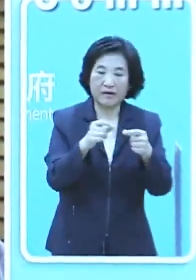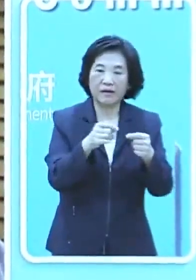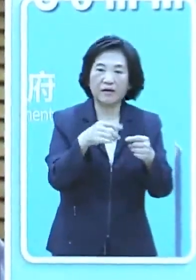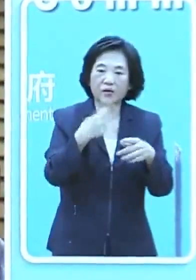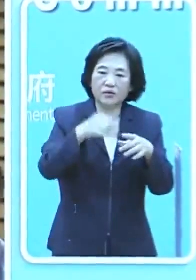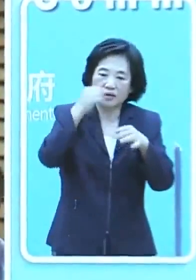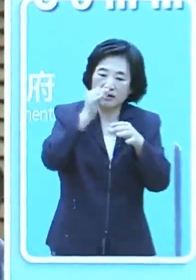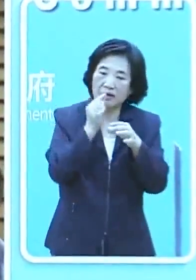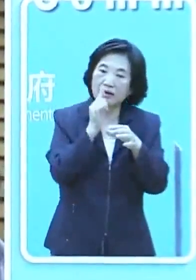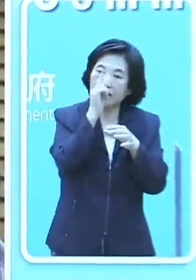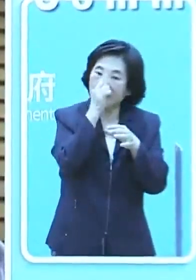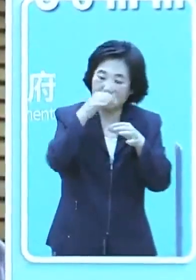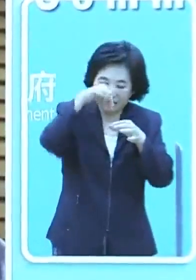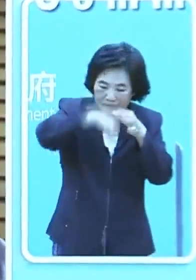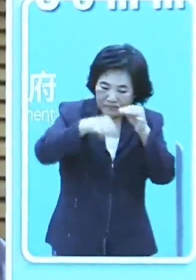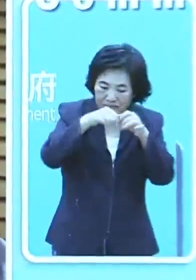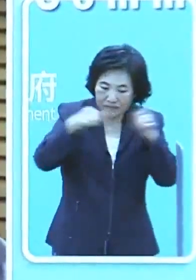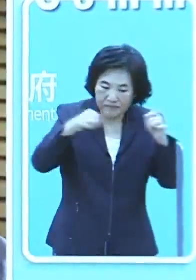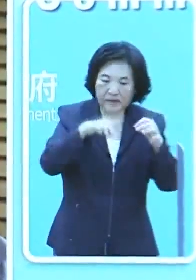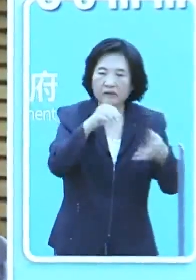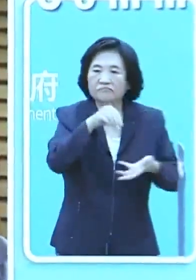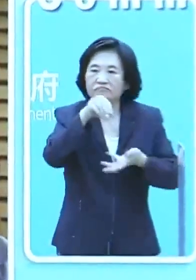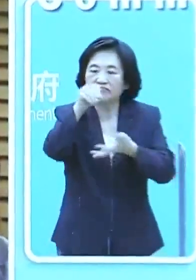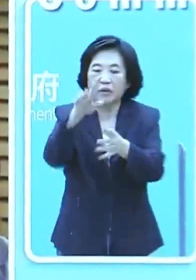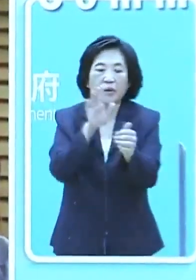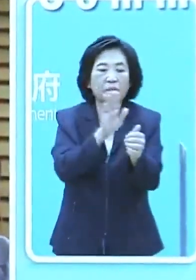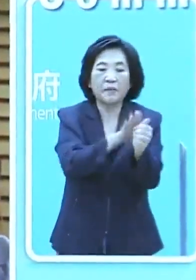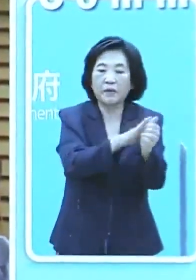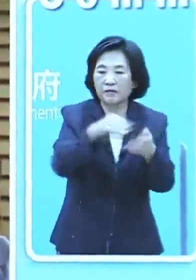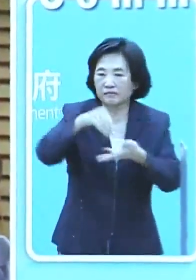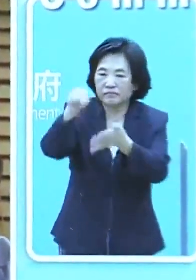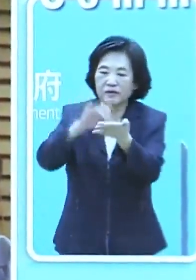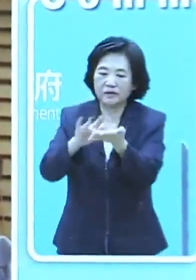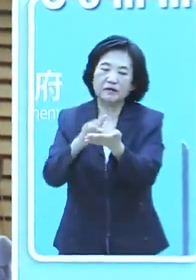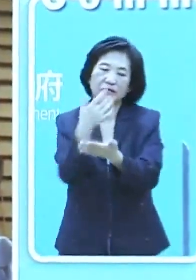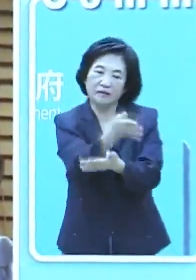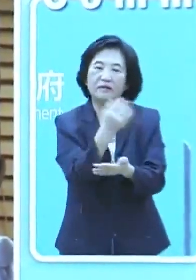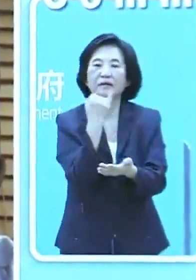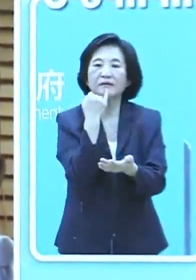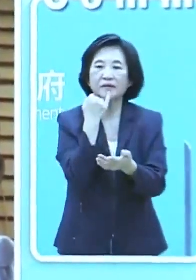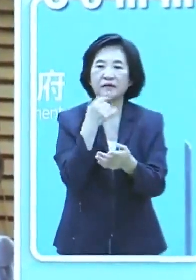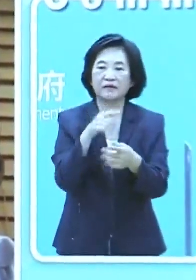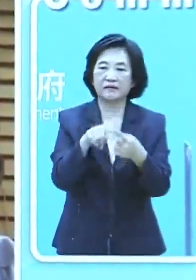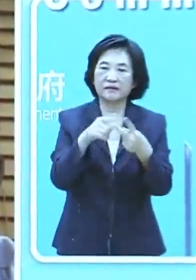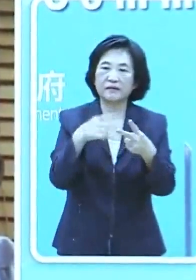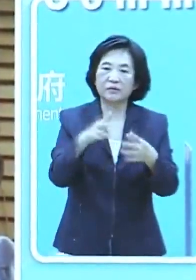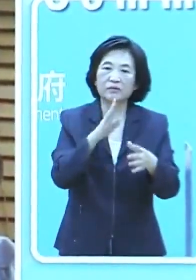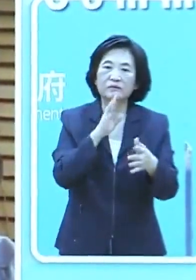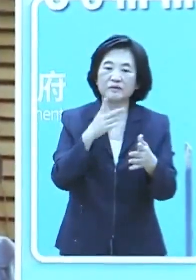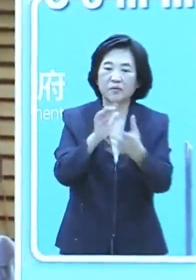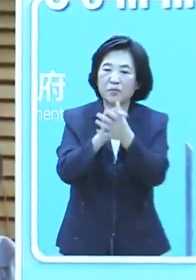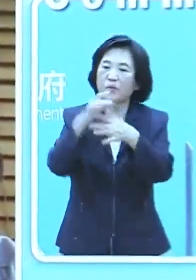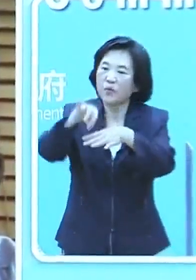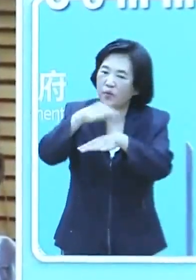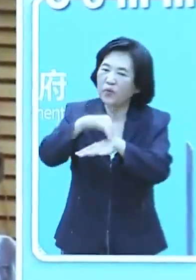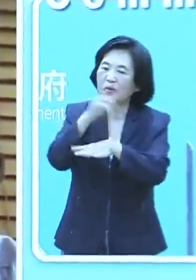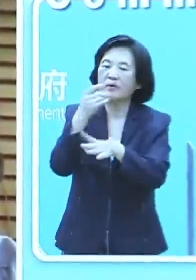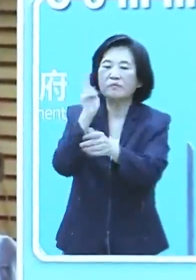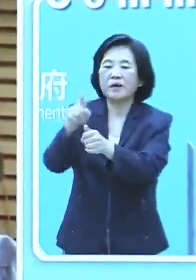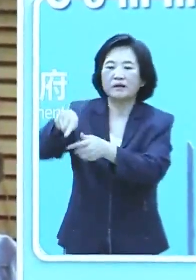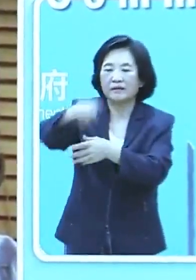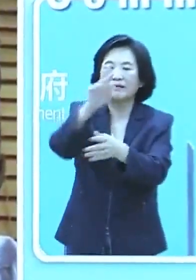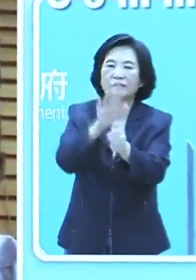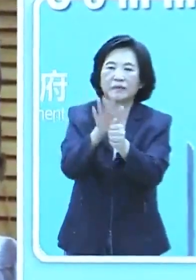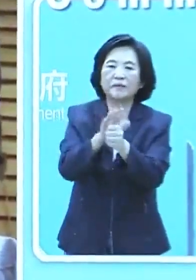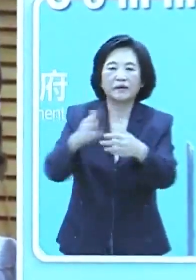是有感染性的。我去医院可以帮你带领药就是直接在透过亲友去建立那个通讯诊疗，